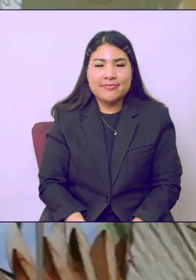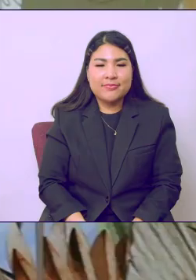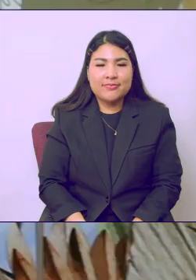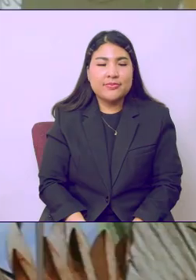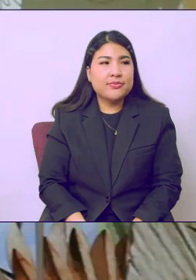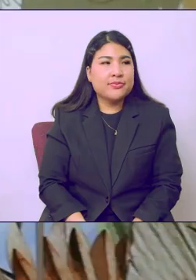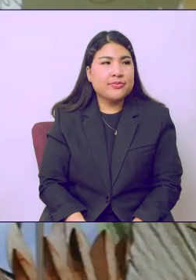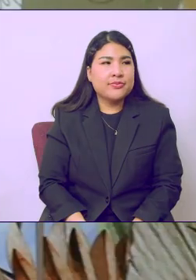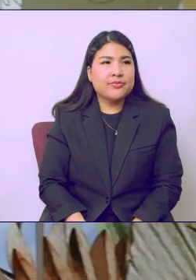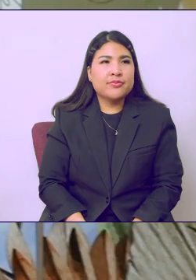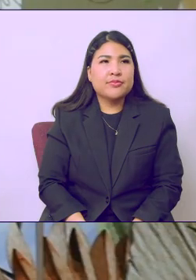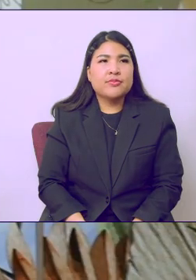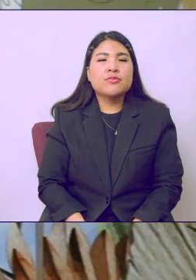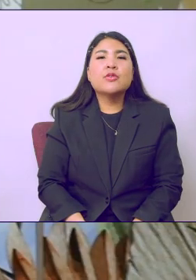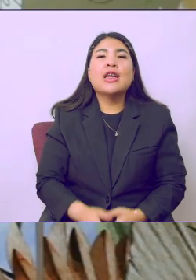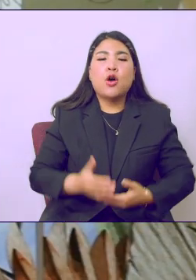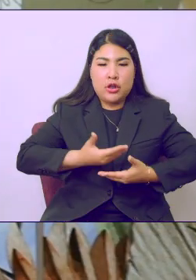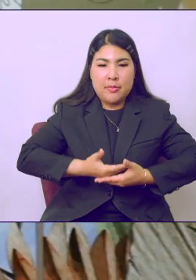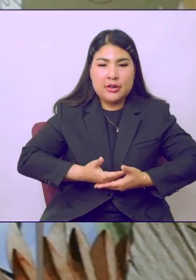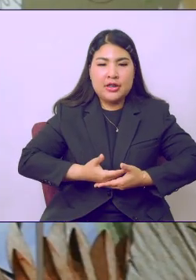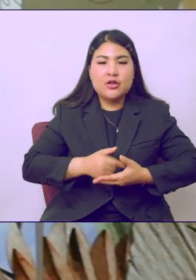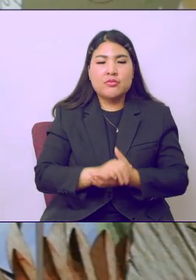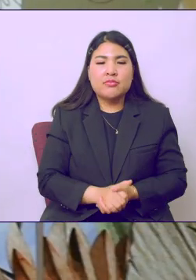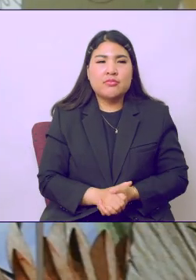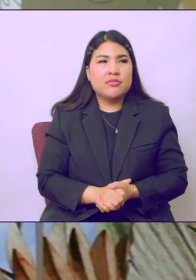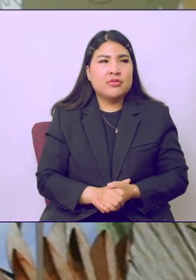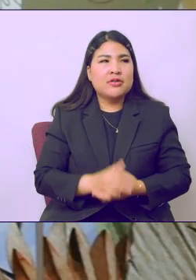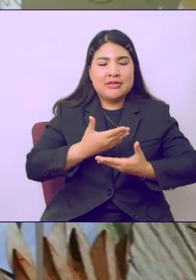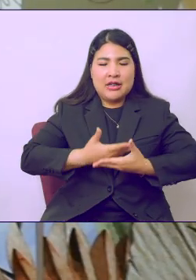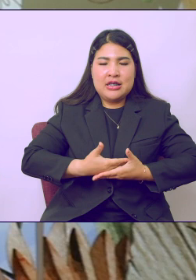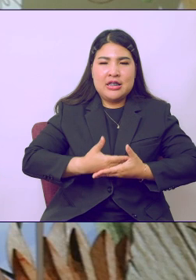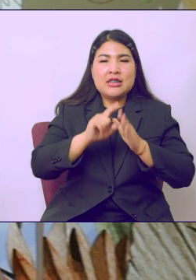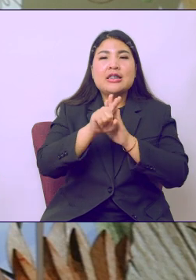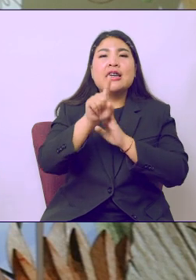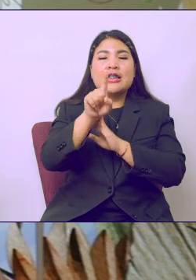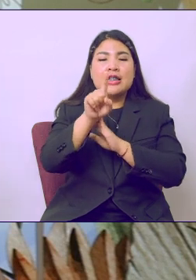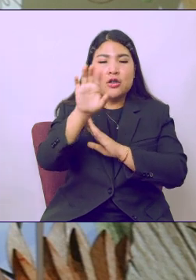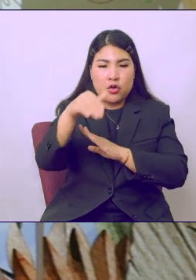เดี๋ยวนะครับขอทำสมาธินะครับด้วยกันก่อนสัก 1นาที